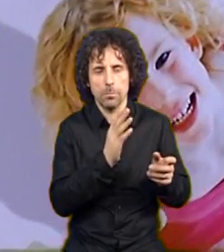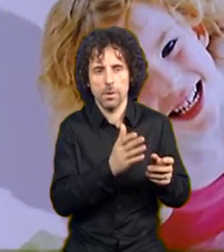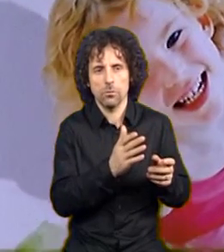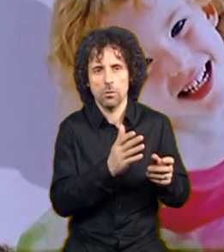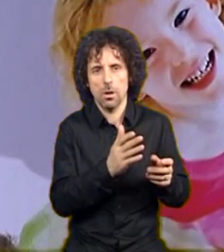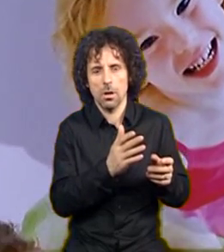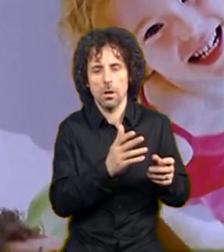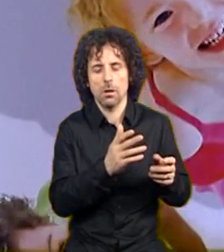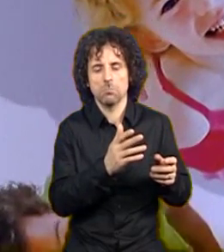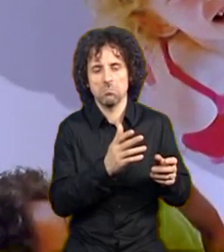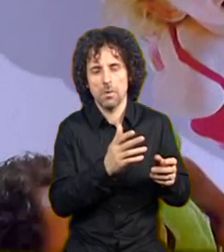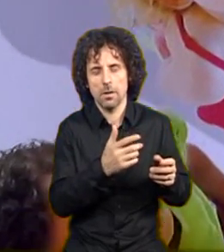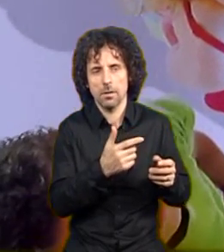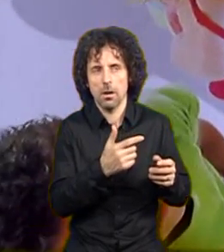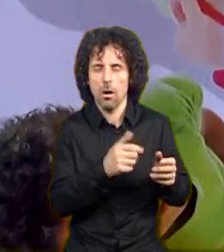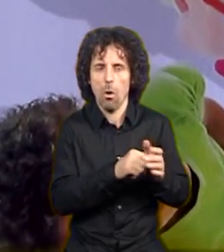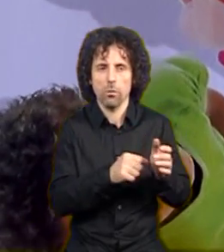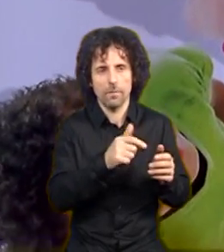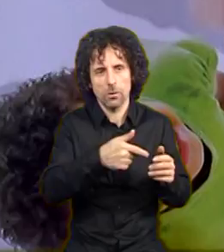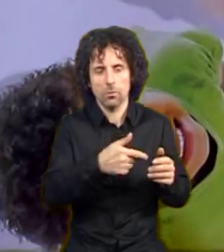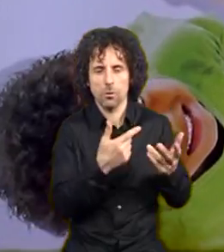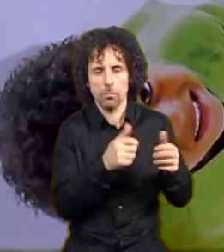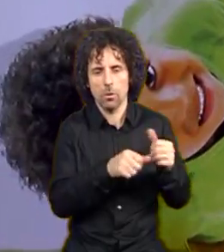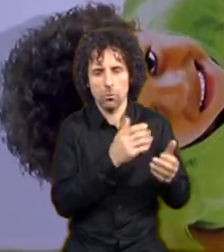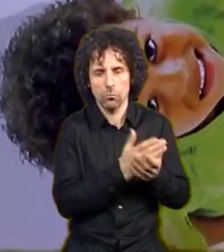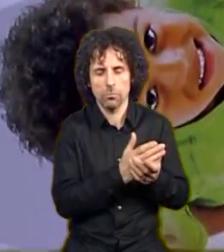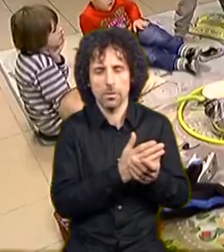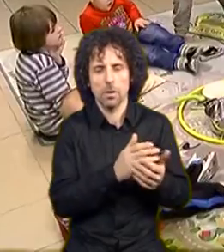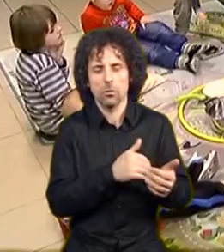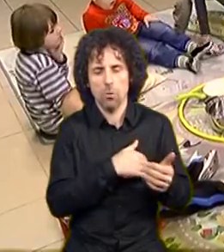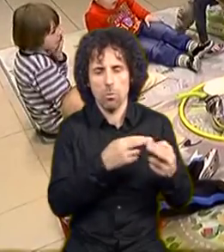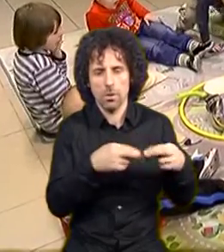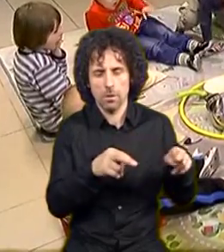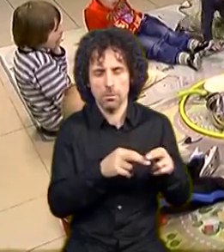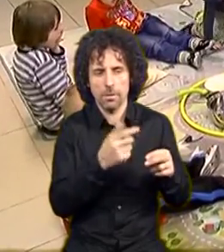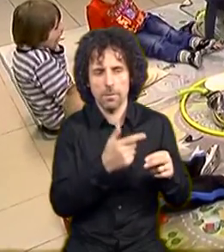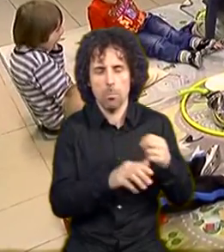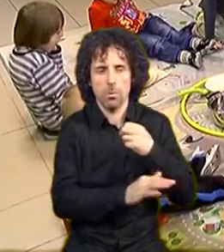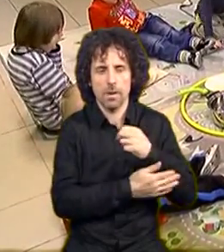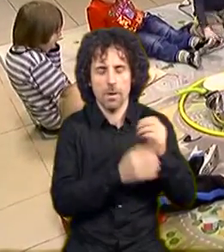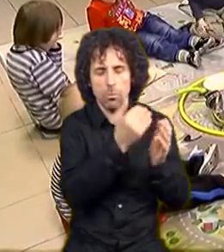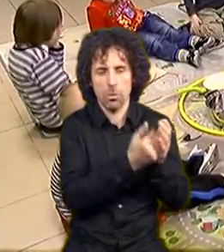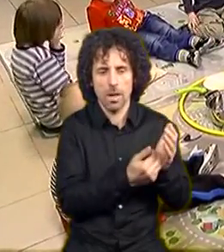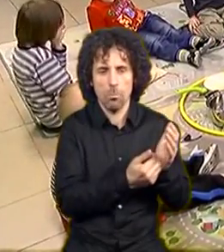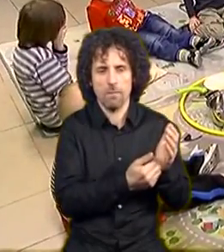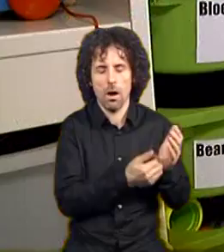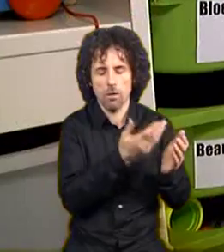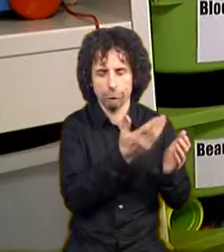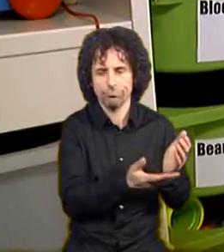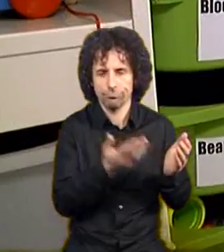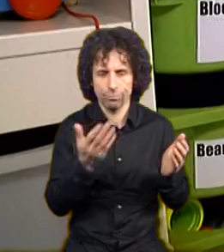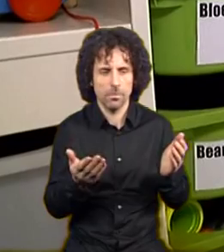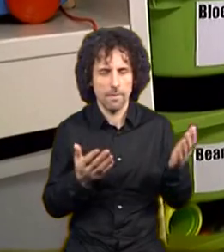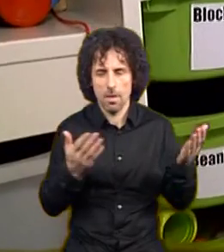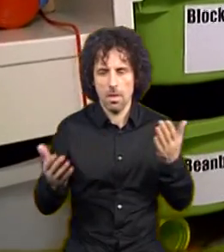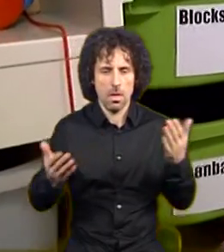General, których to jesteśmy akredytowanym centrum już od 2007 roku. Szkoły realizujące dwie podstawy programowe